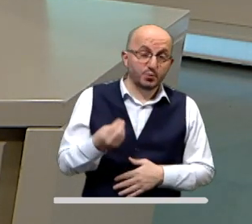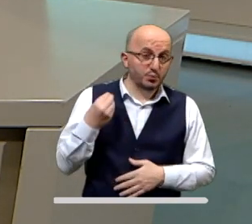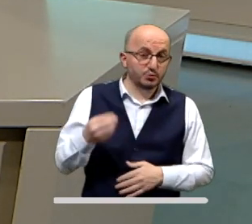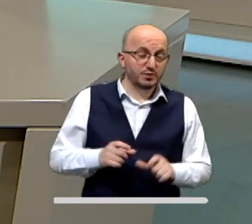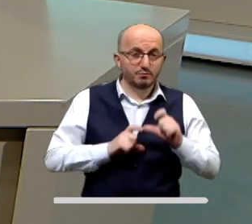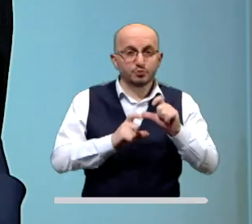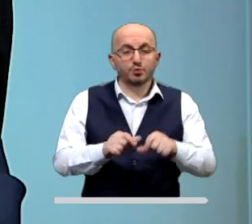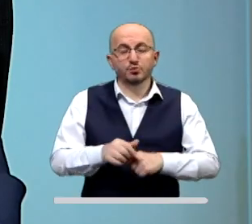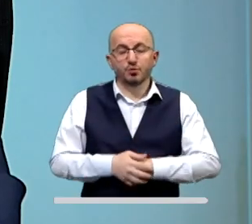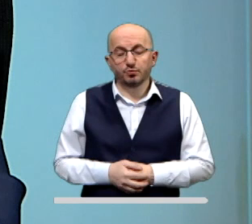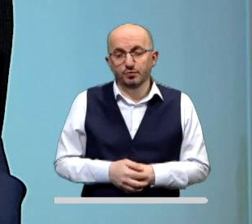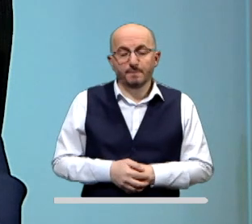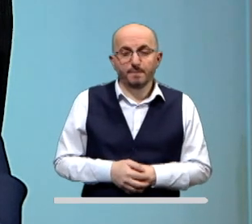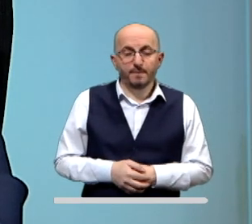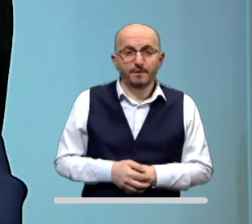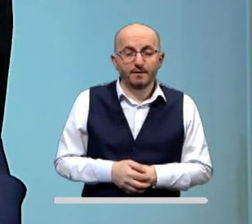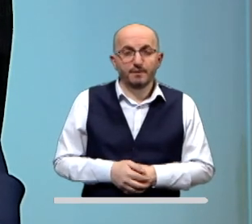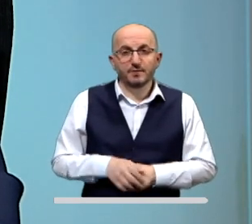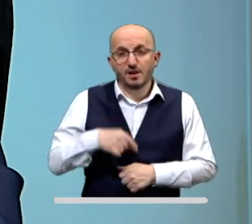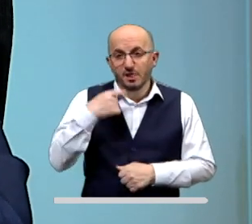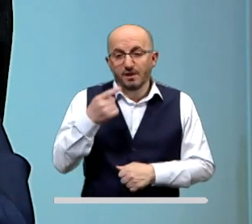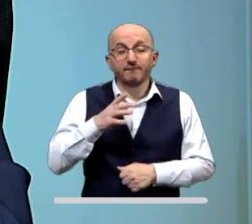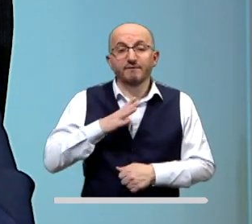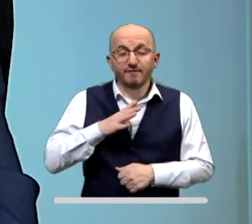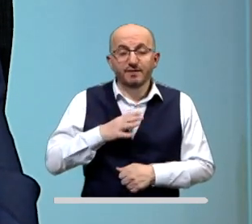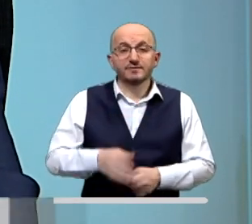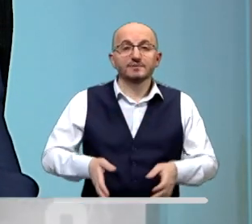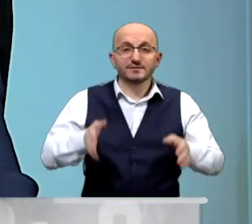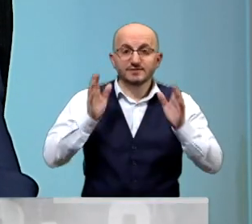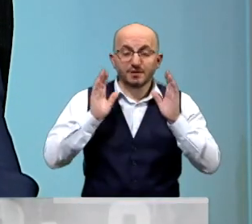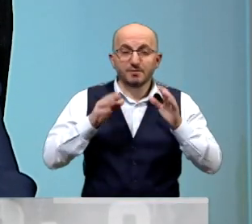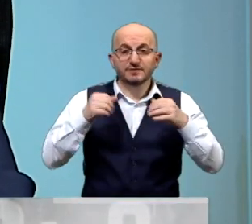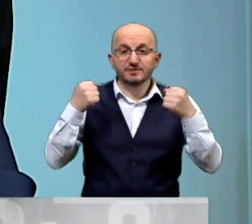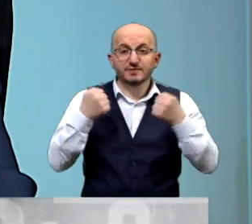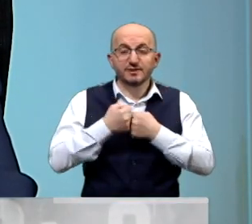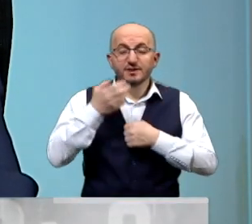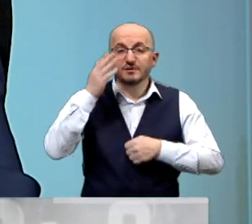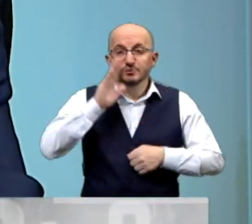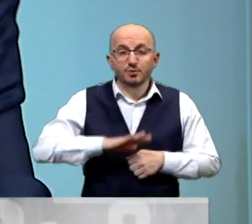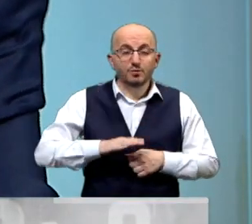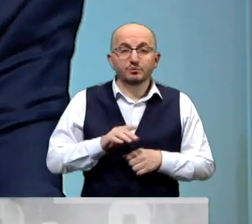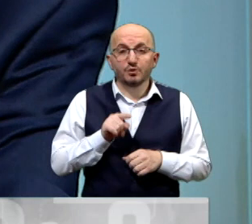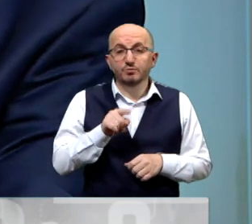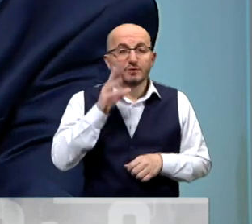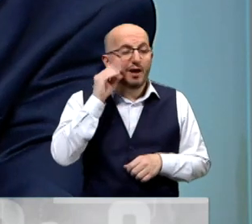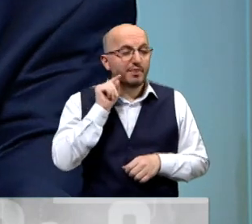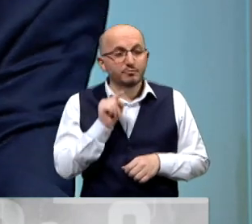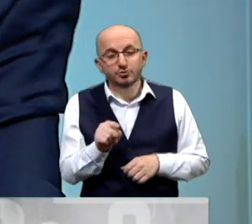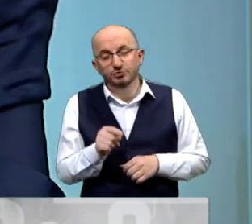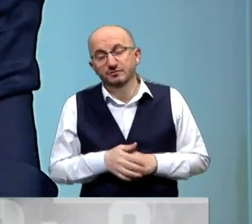soru sordum şimdi şöyle bir laf var deniyor ki namazın kazası yoktur Bunun manası